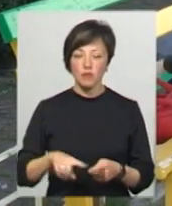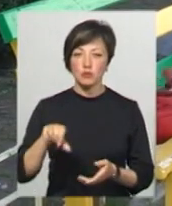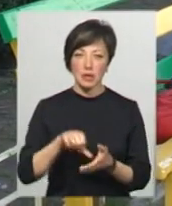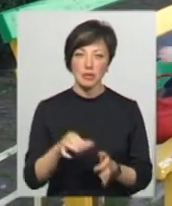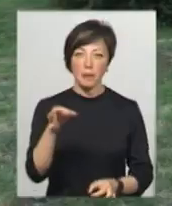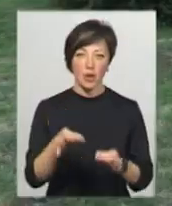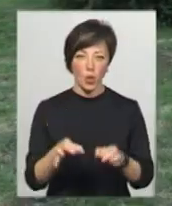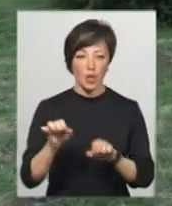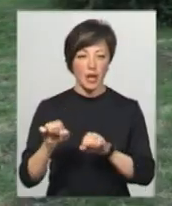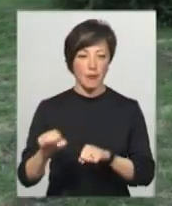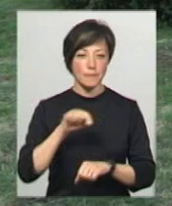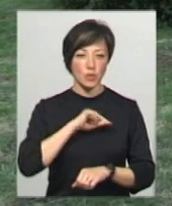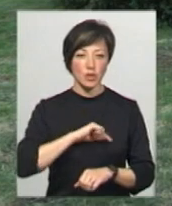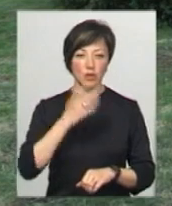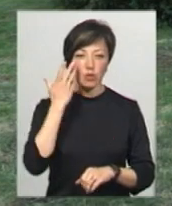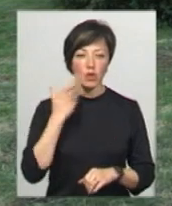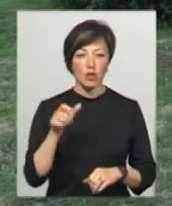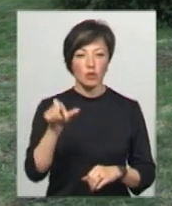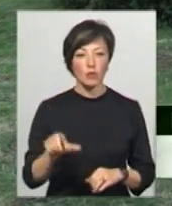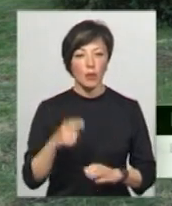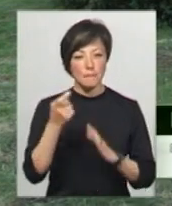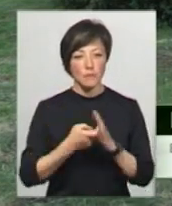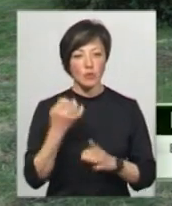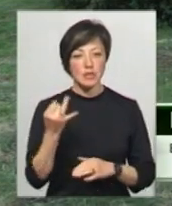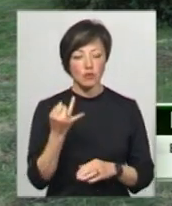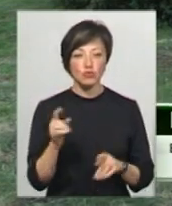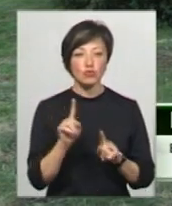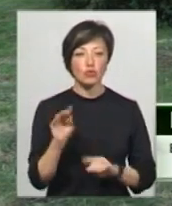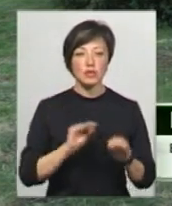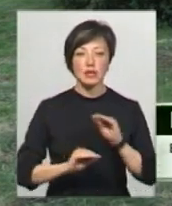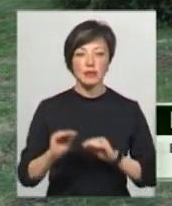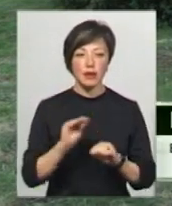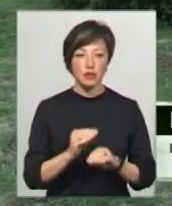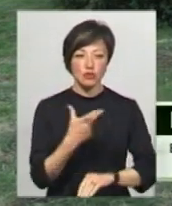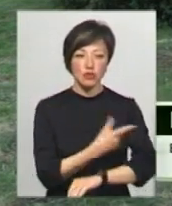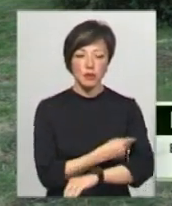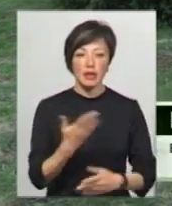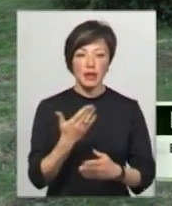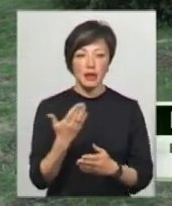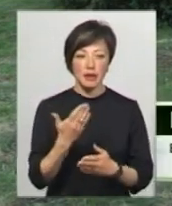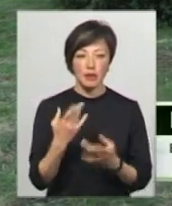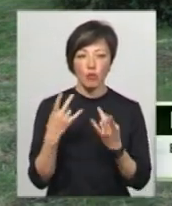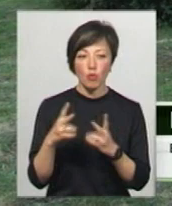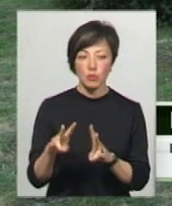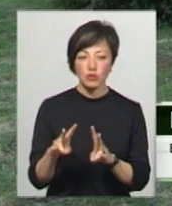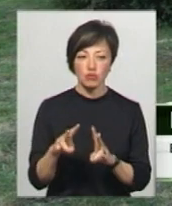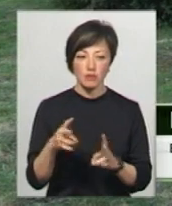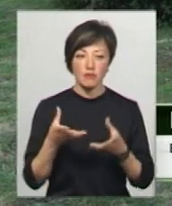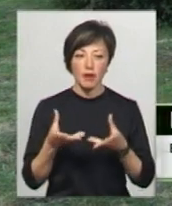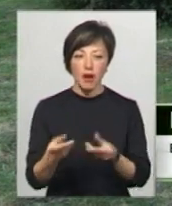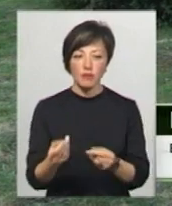природній імунітет. Коли людина поцікавиться, з чого складаються щеплення, які побічні явища цих